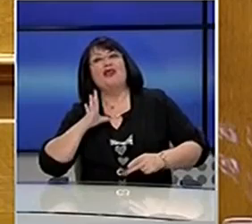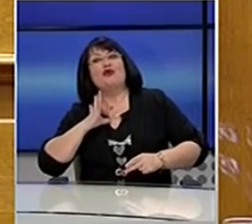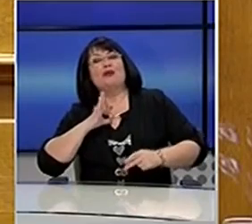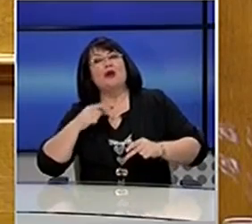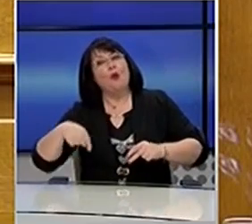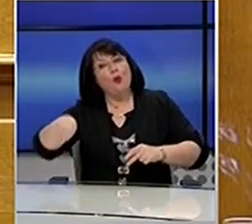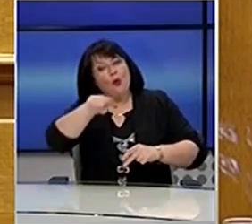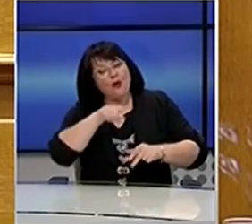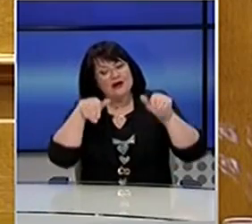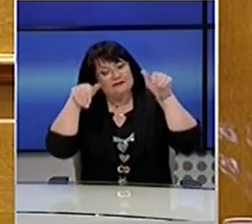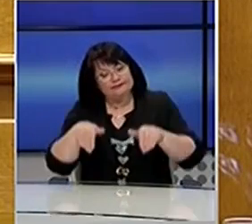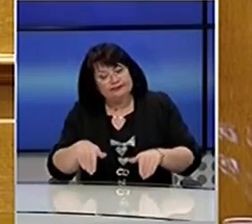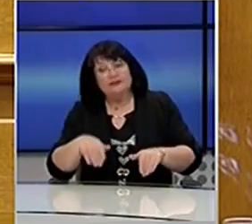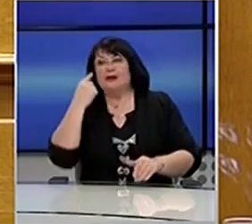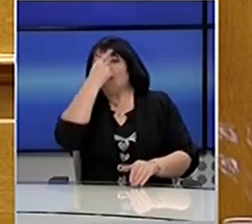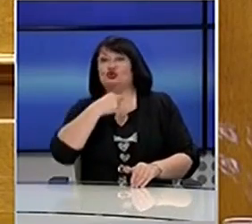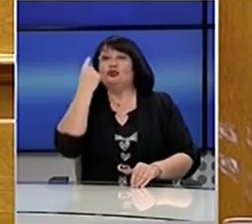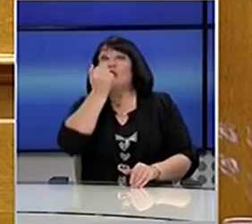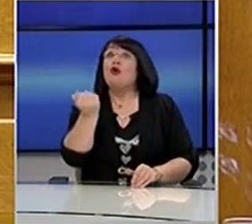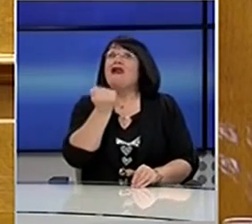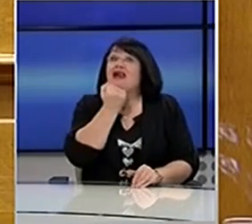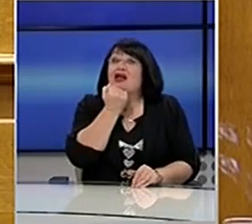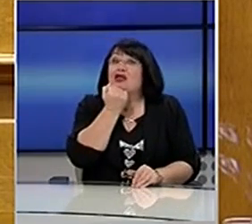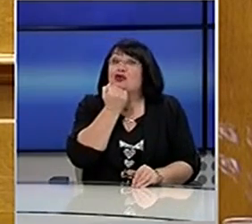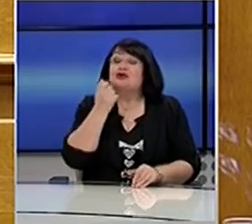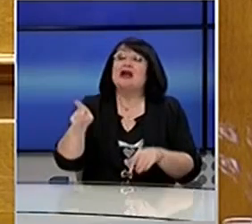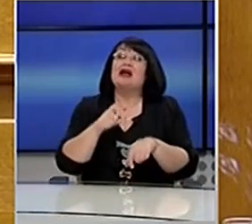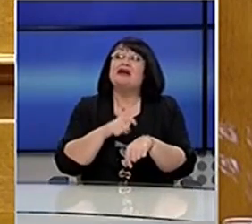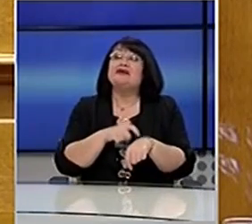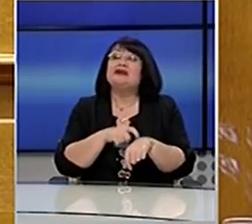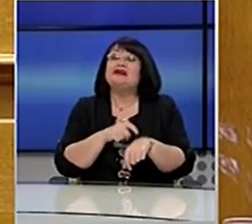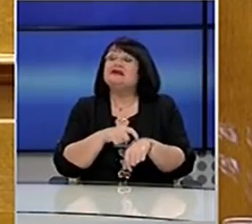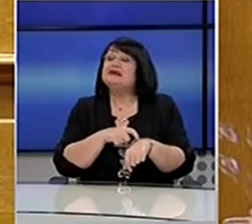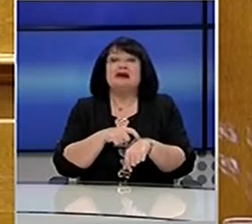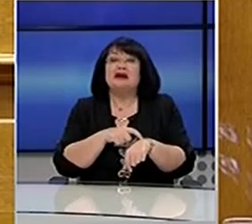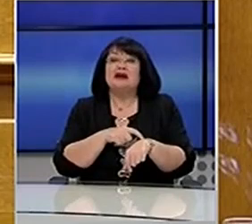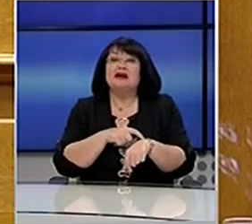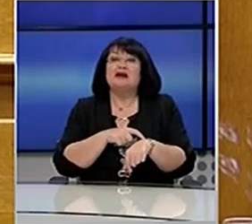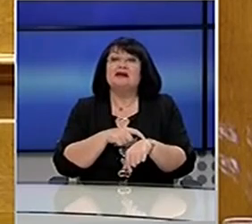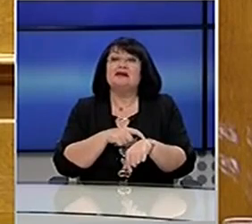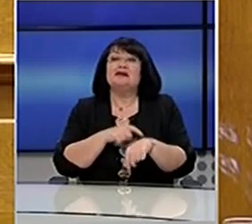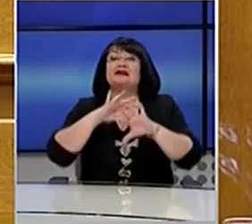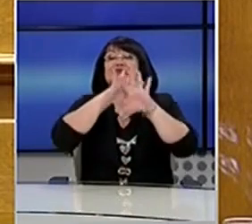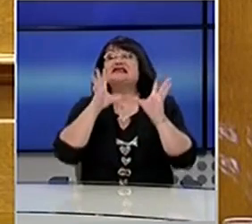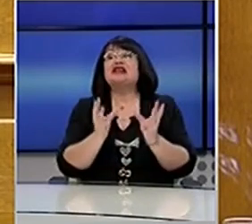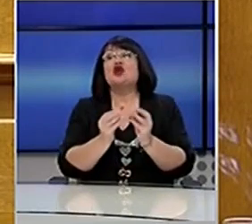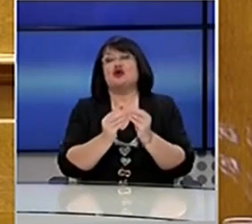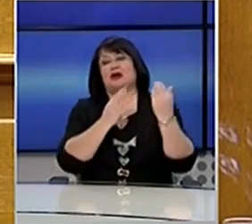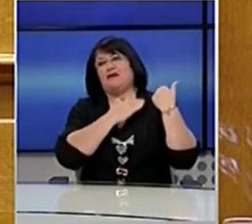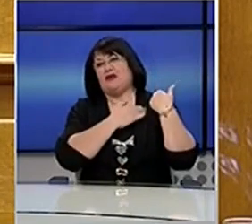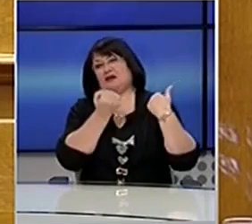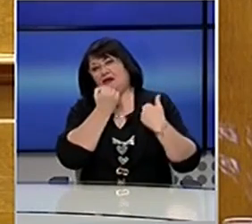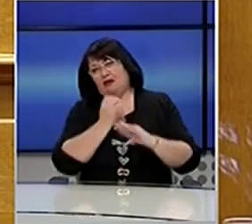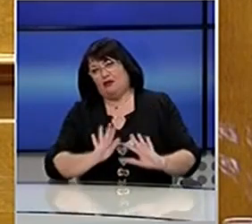γιατί κάθε προσωπική αστοχία αυτή τη στιγμή είναι και συλλογική. Και σε αυτήν την